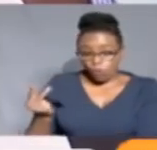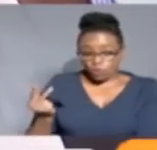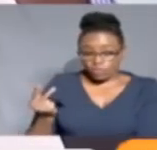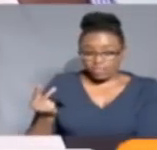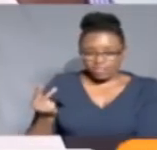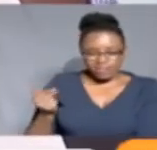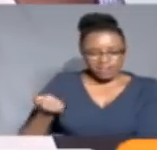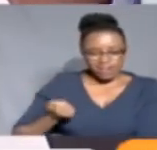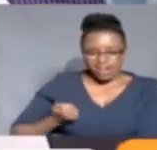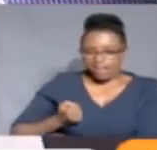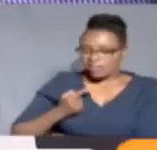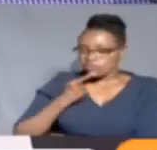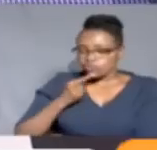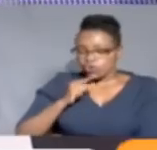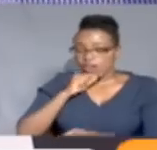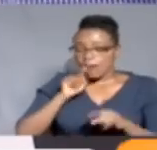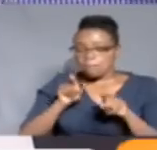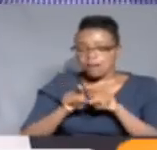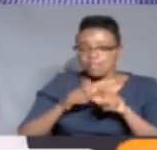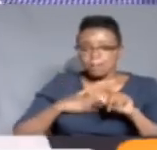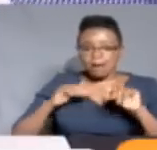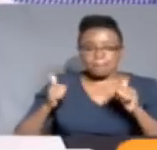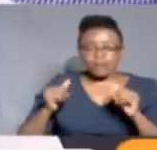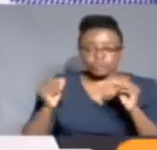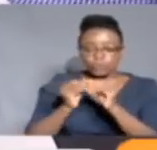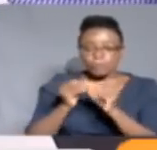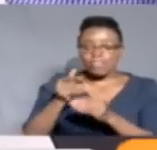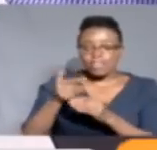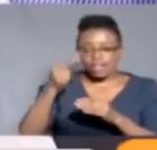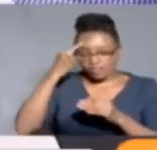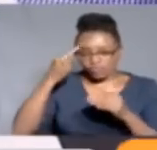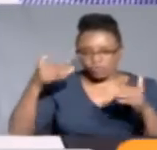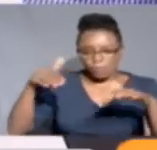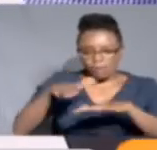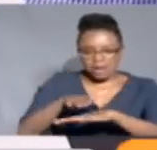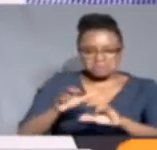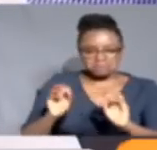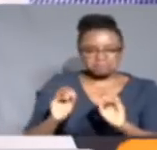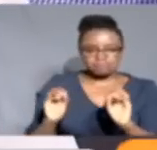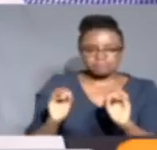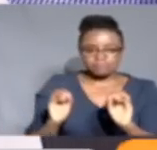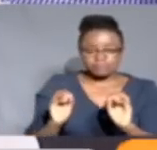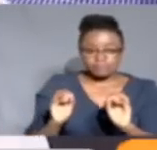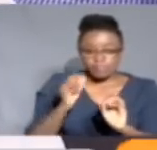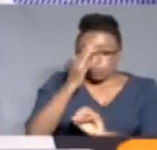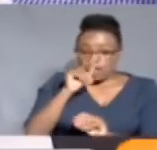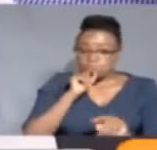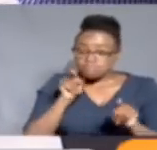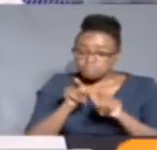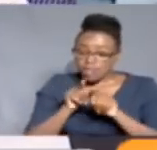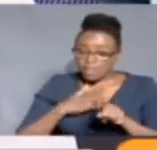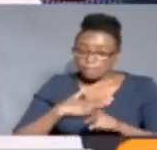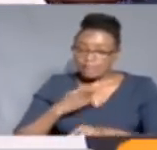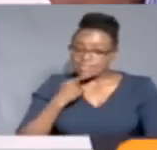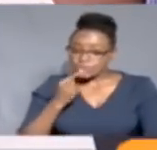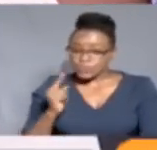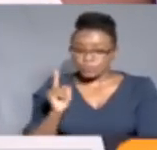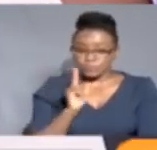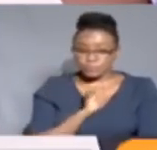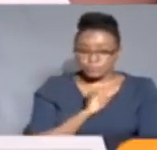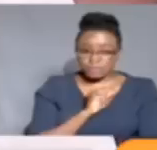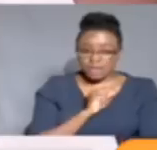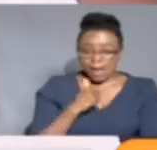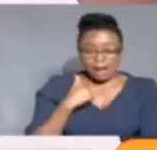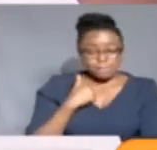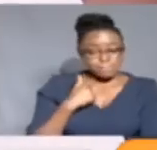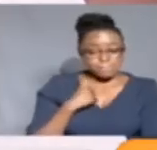msichana hakuwa amemwambia bradhangu kwamba wakutane pale matangani. Juu bradhangu alikuwa amemwambia